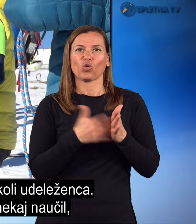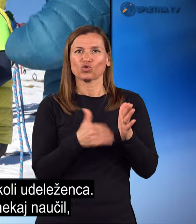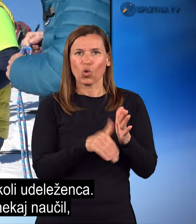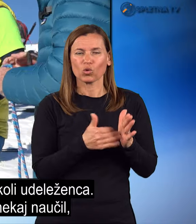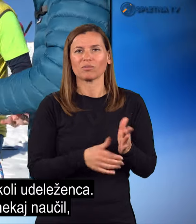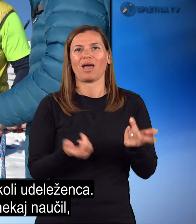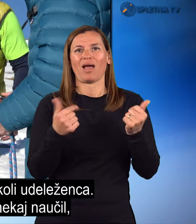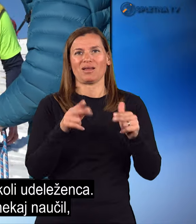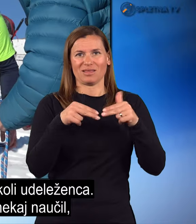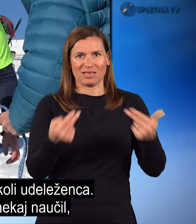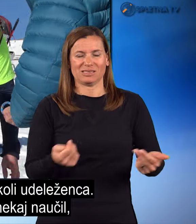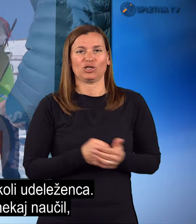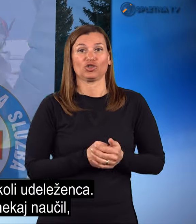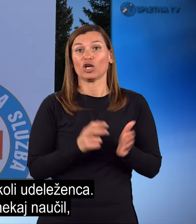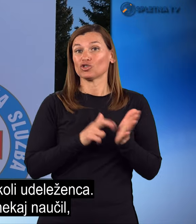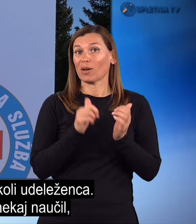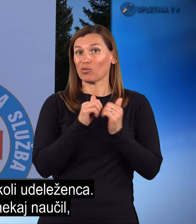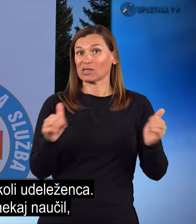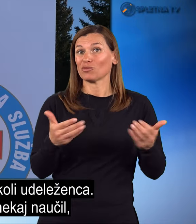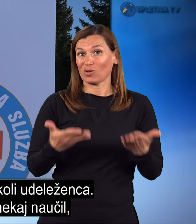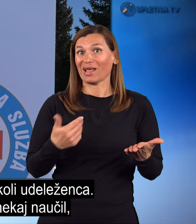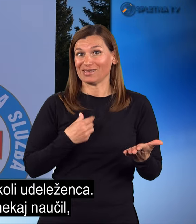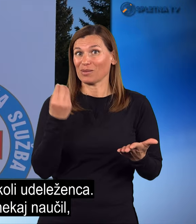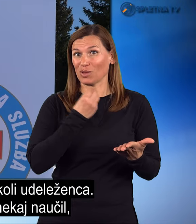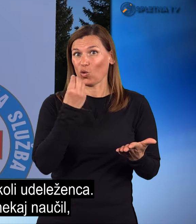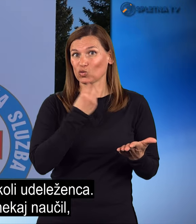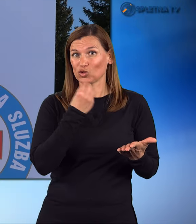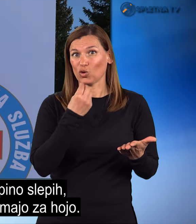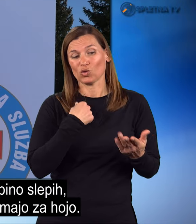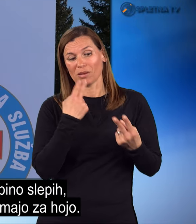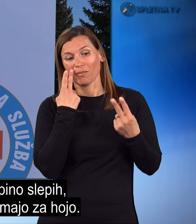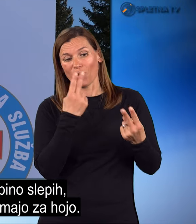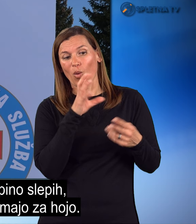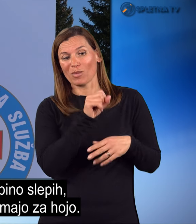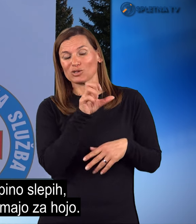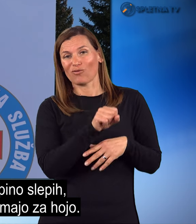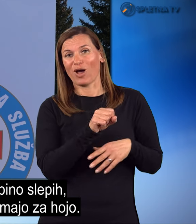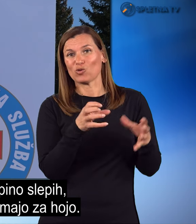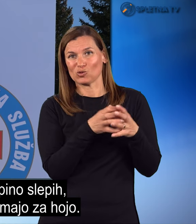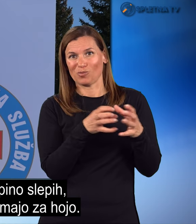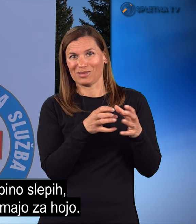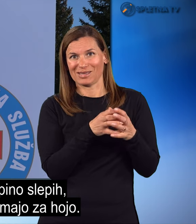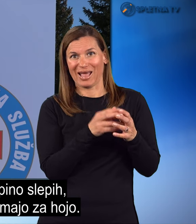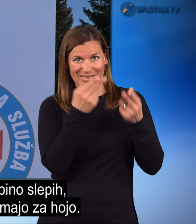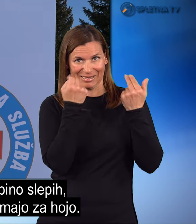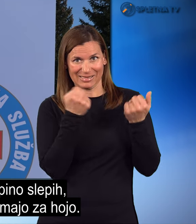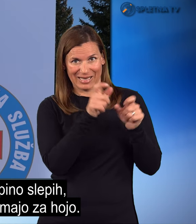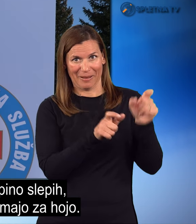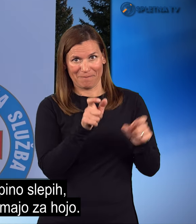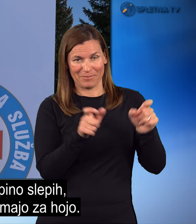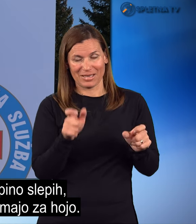lahko do nekih poškodb pa do nesreče. Predvsem sem se pa danes nekaj naučil, ko sem pa še gledal skupino slepih,